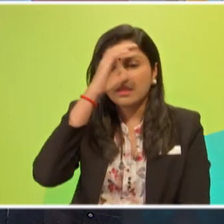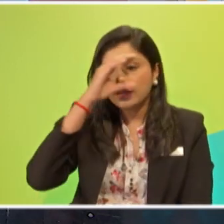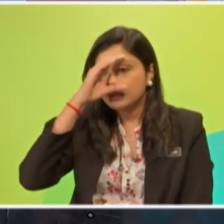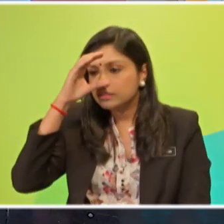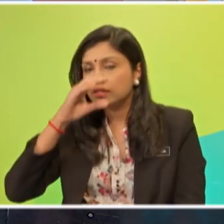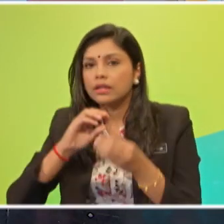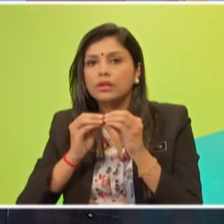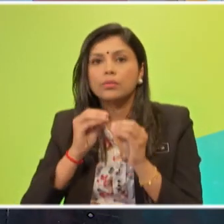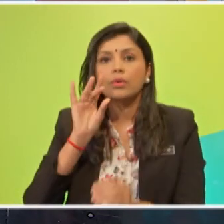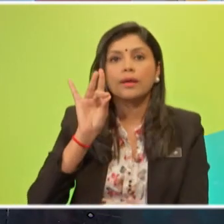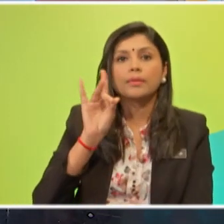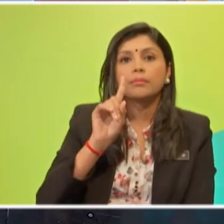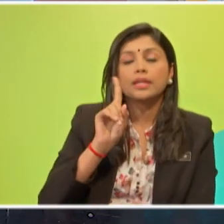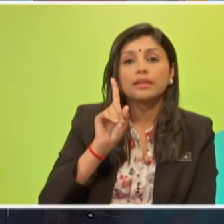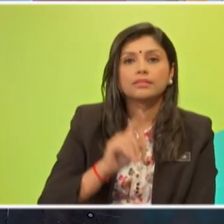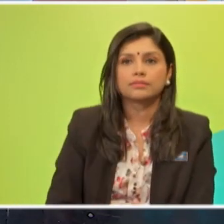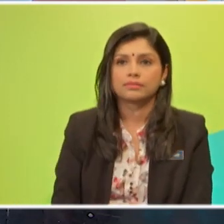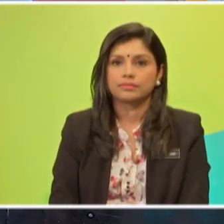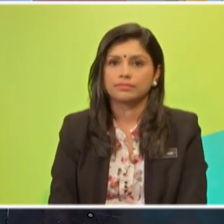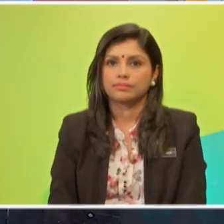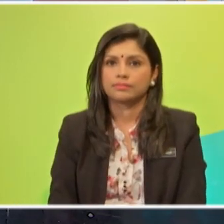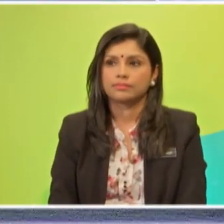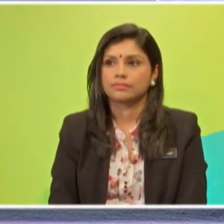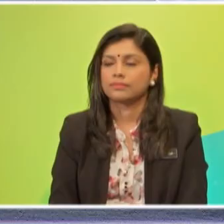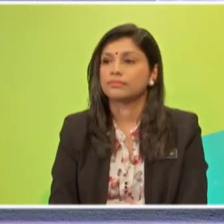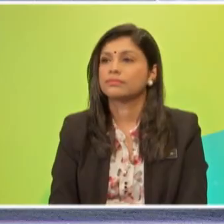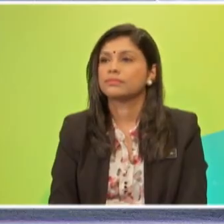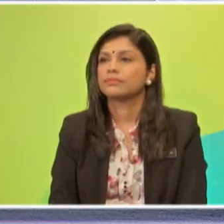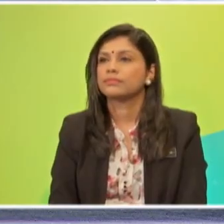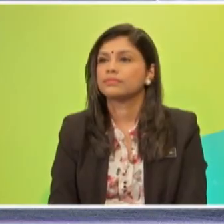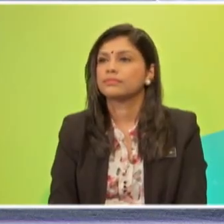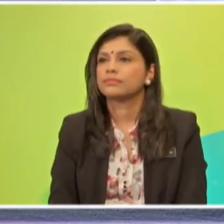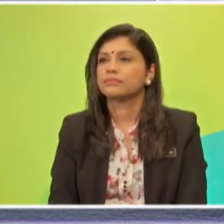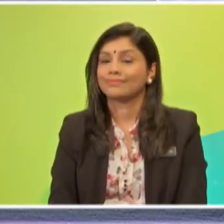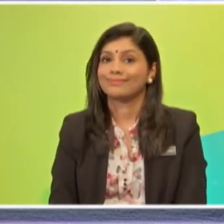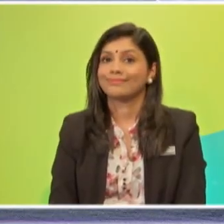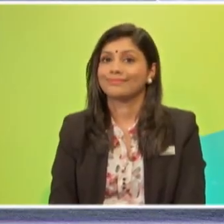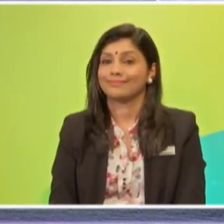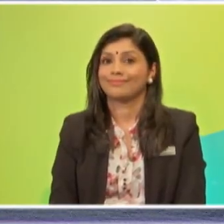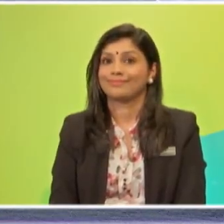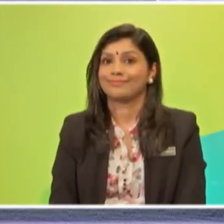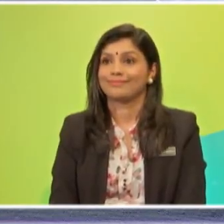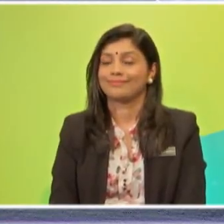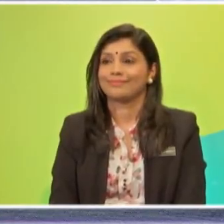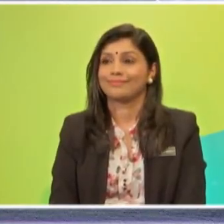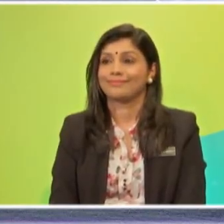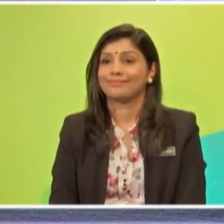nombor 8 ke, cikgu? Betul, Sean. Jadi, yang sama dengan warna ungu adalah yang ini ya, cikgu.